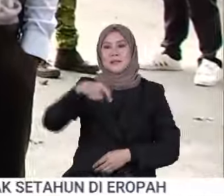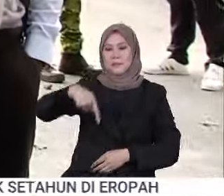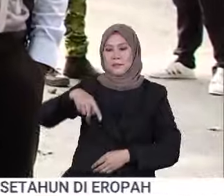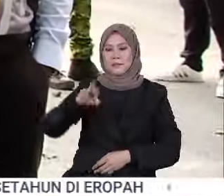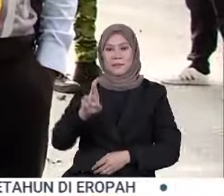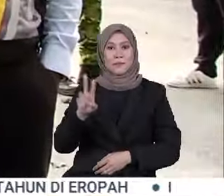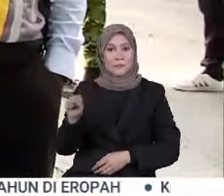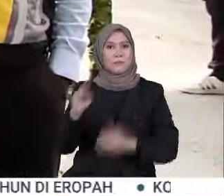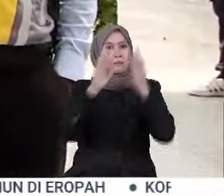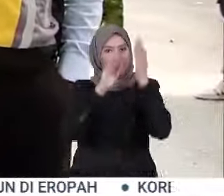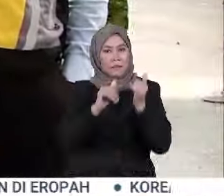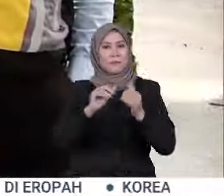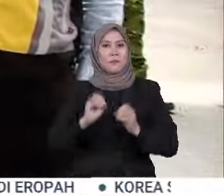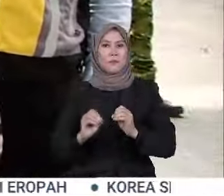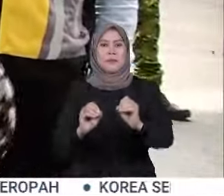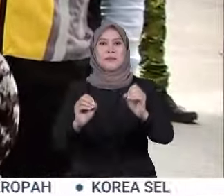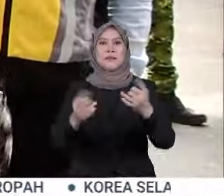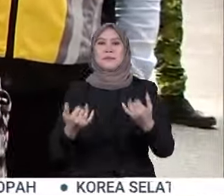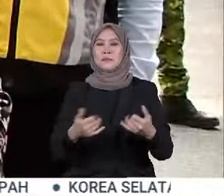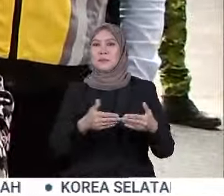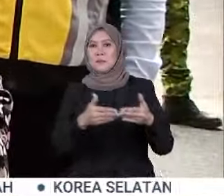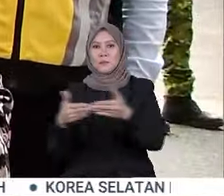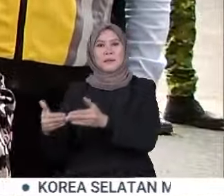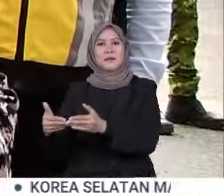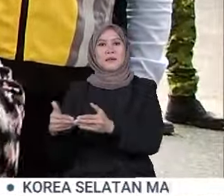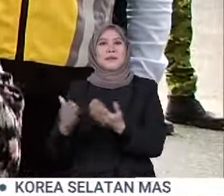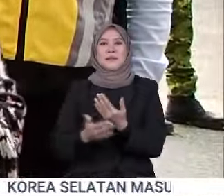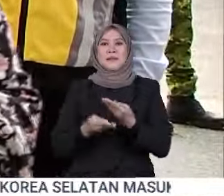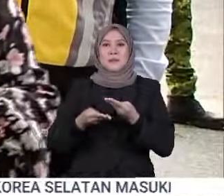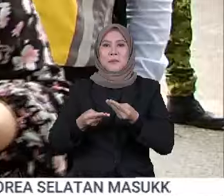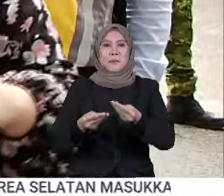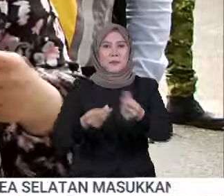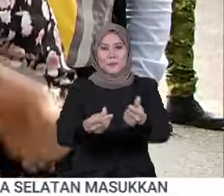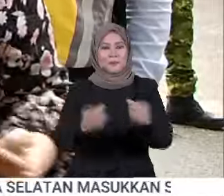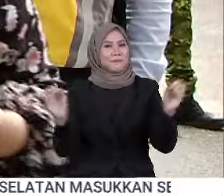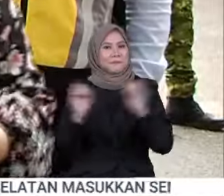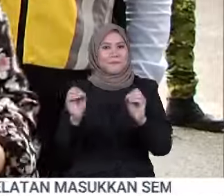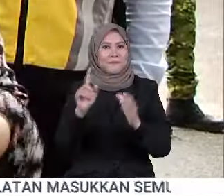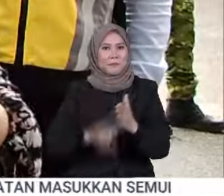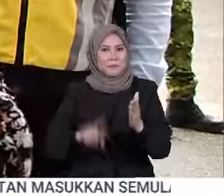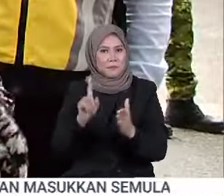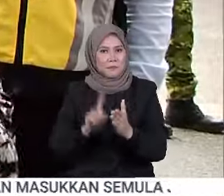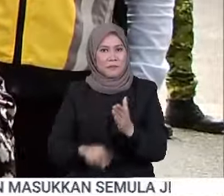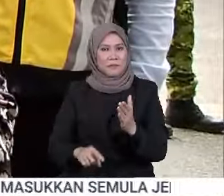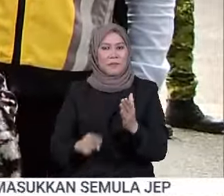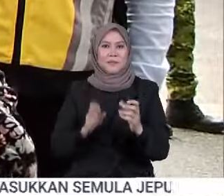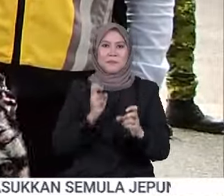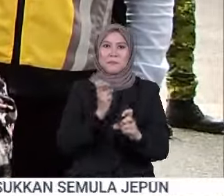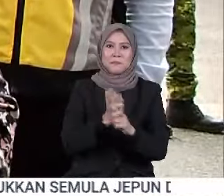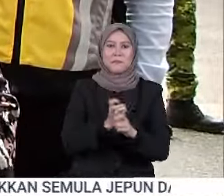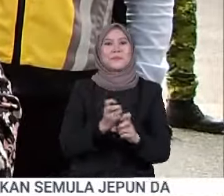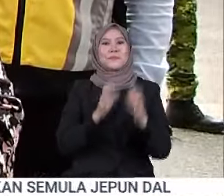dan kita harapkan operasi seterusnya dipermudahkan dan harapnya tidak ada apa-apa yang sulit dan